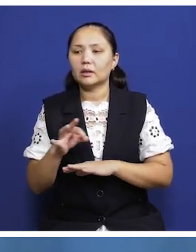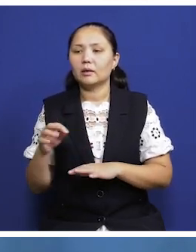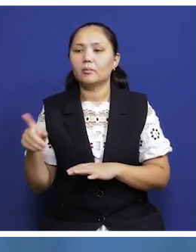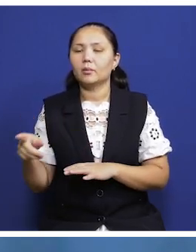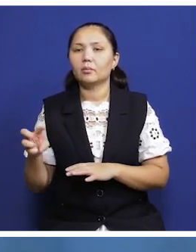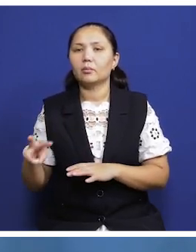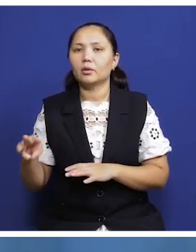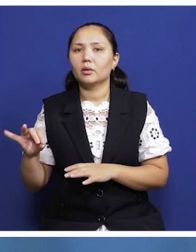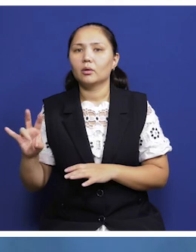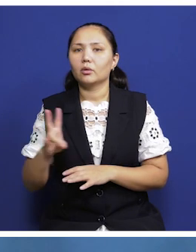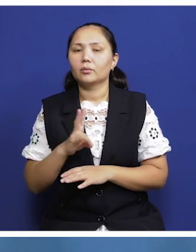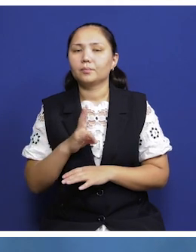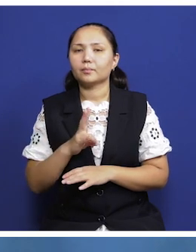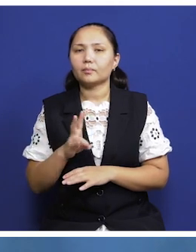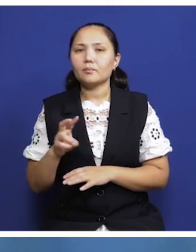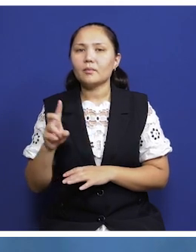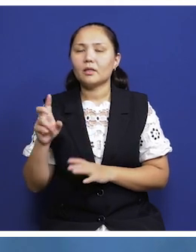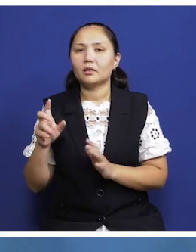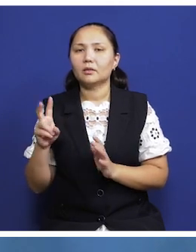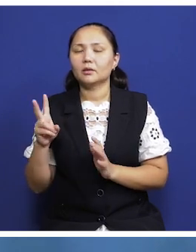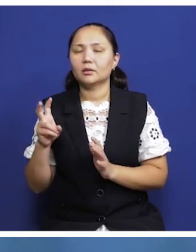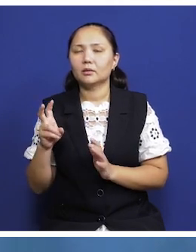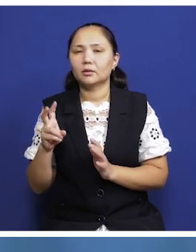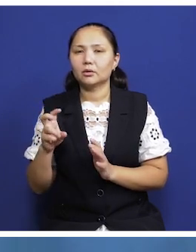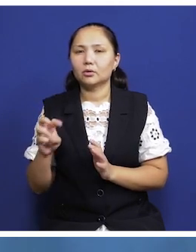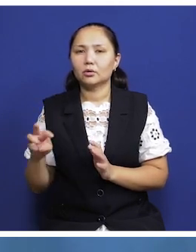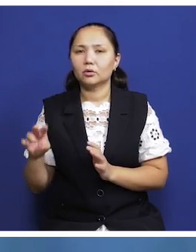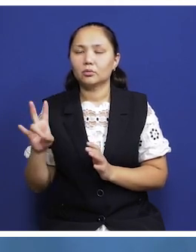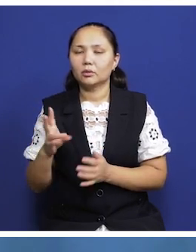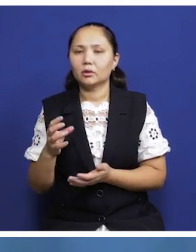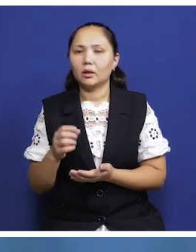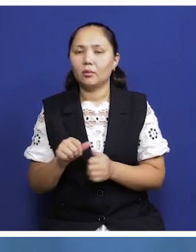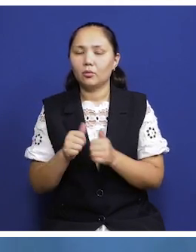облыстың көрсеткішінен әлдеқайда отырған аудан табысы төмен.